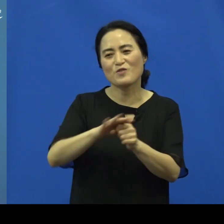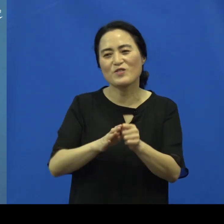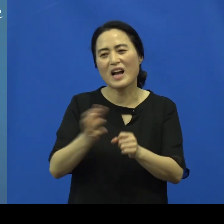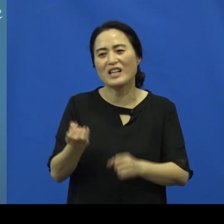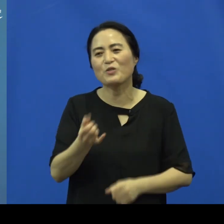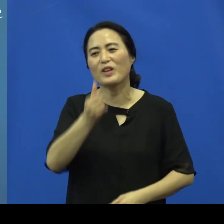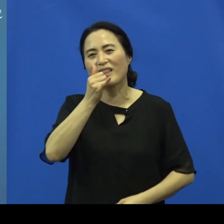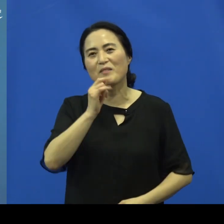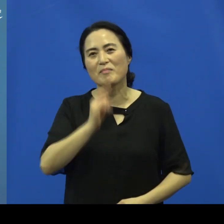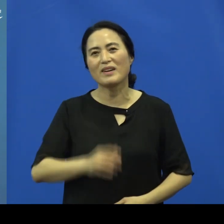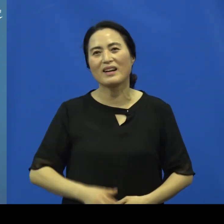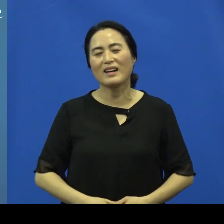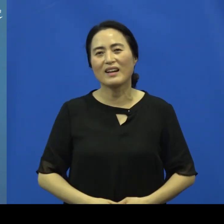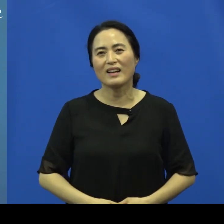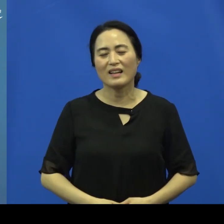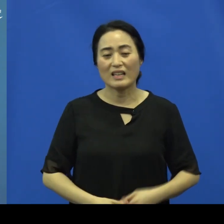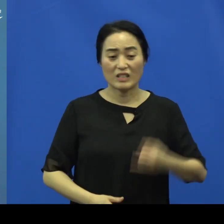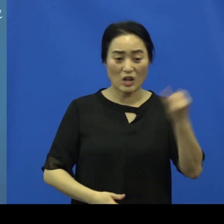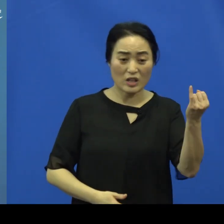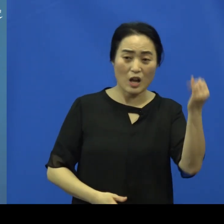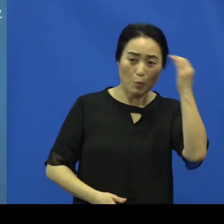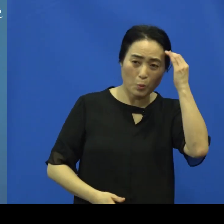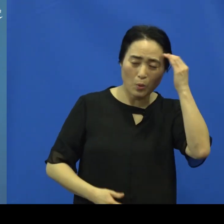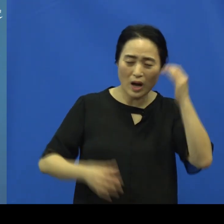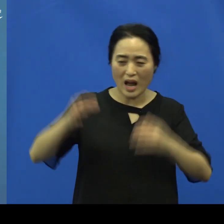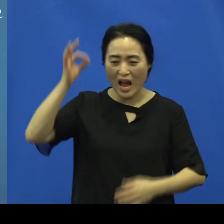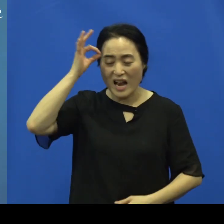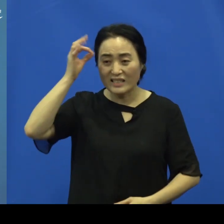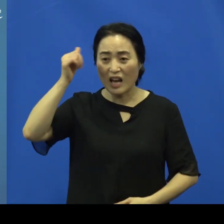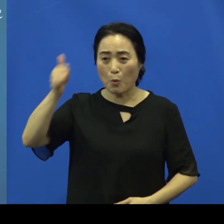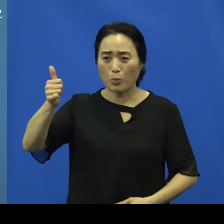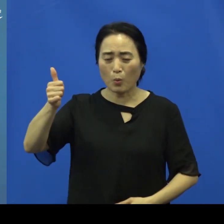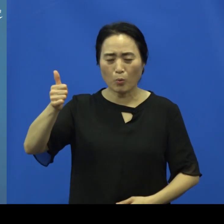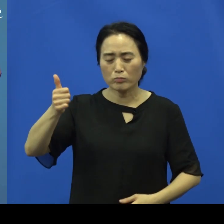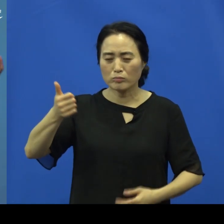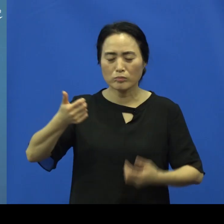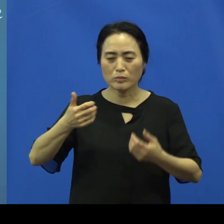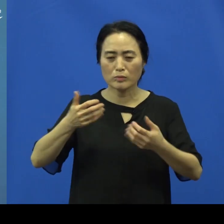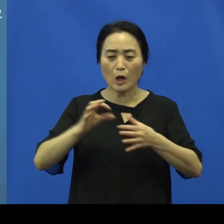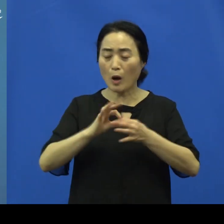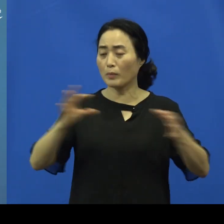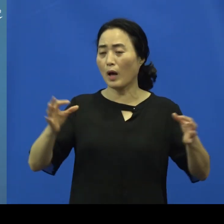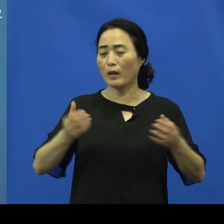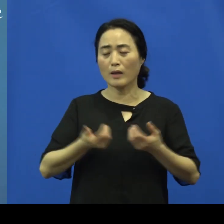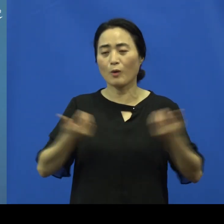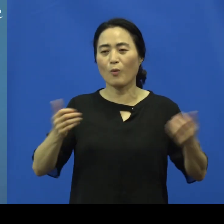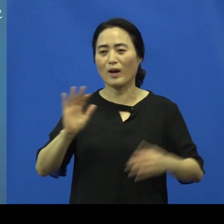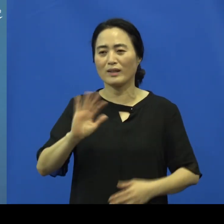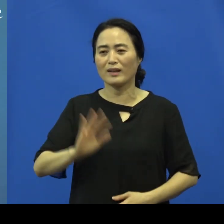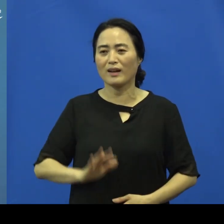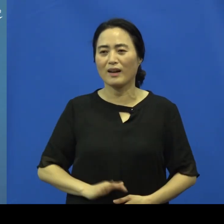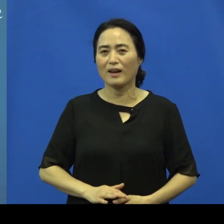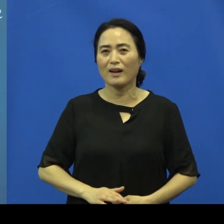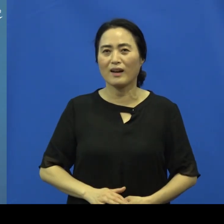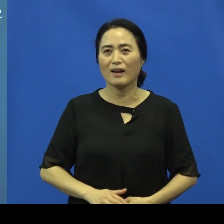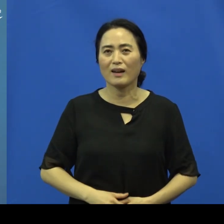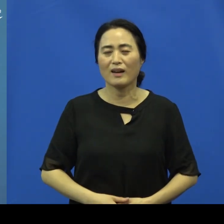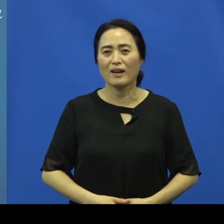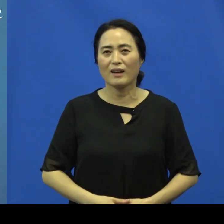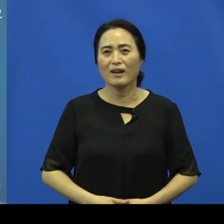그녀의 고통과 엘리사가 분리되지 않았다는 거예요. 그리고 아이 위에 자기의 몸을,